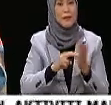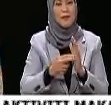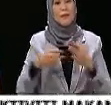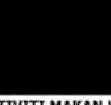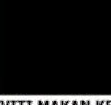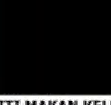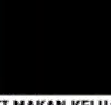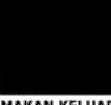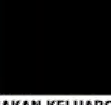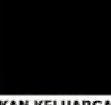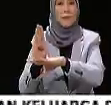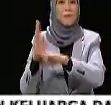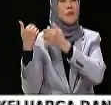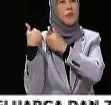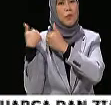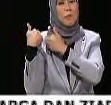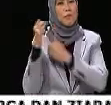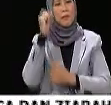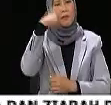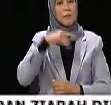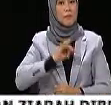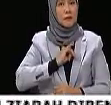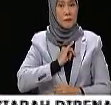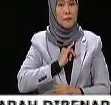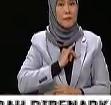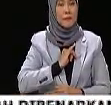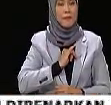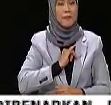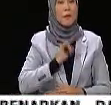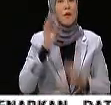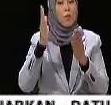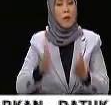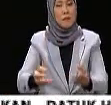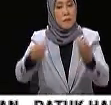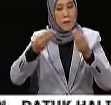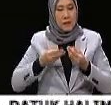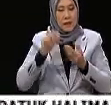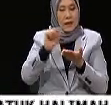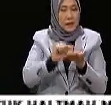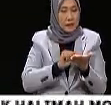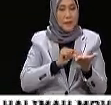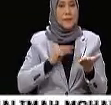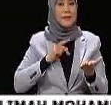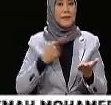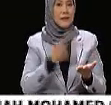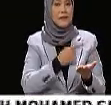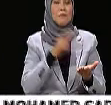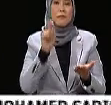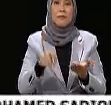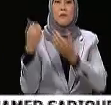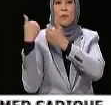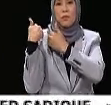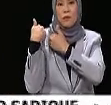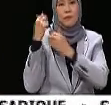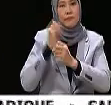sewasa bertenaga Saya punya sikap saya elah apabila pembilangan pengimbuhan gaji per kita-kita temen-temen Jawa